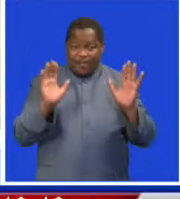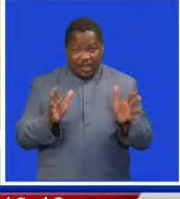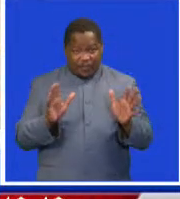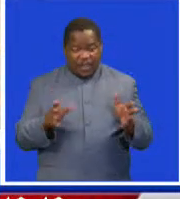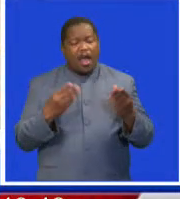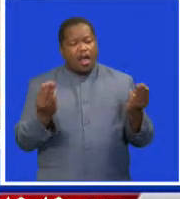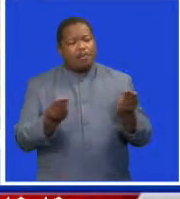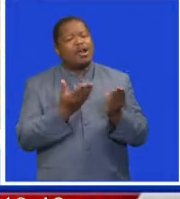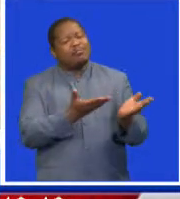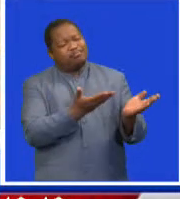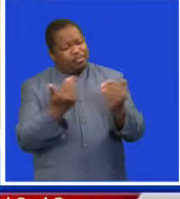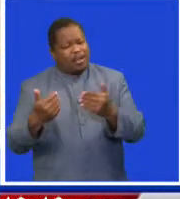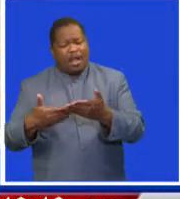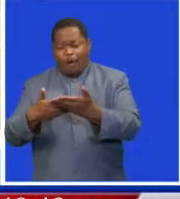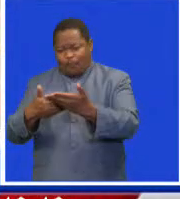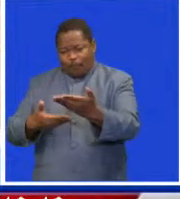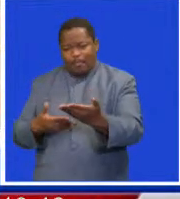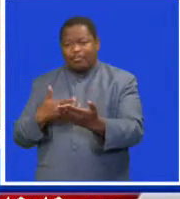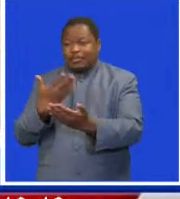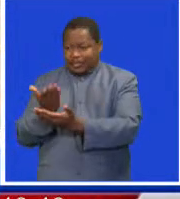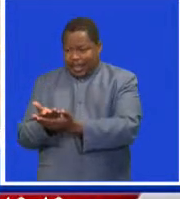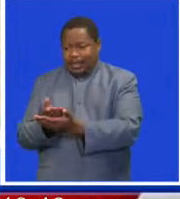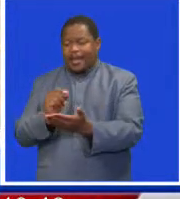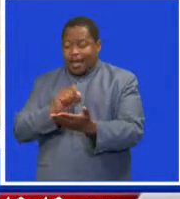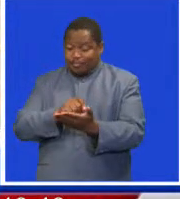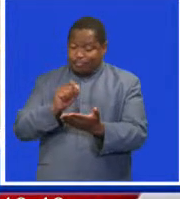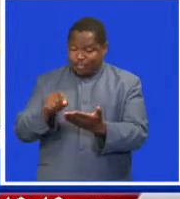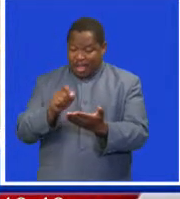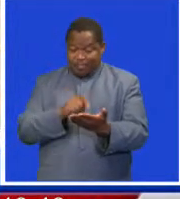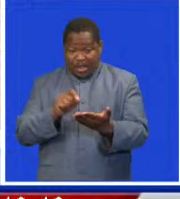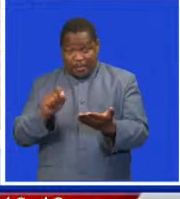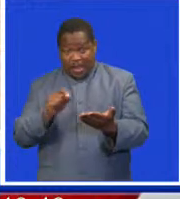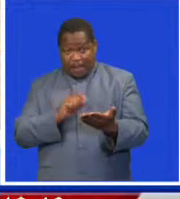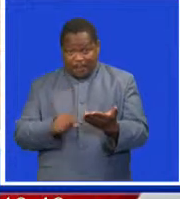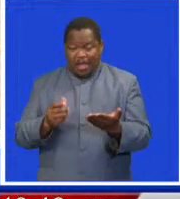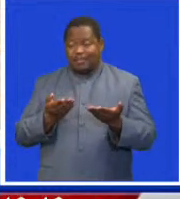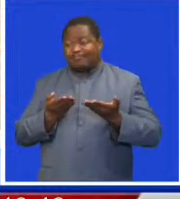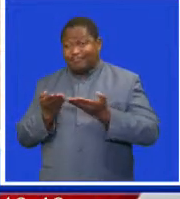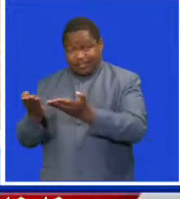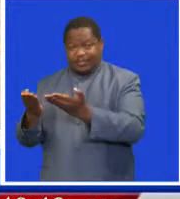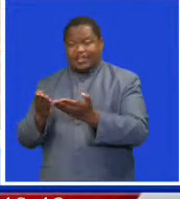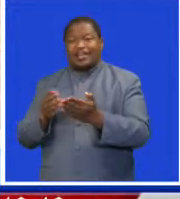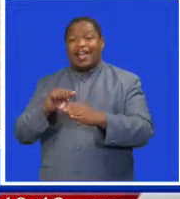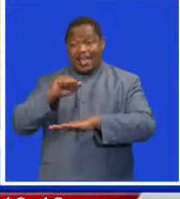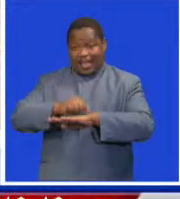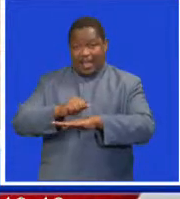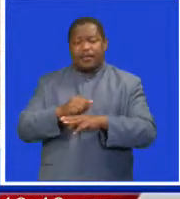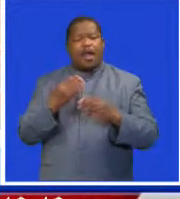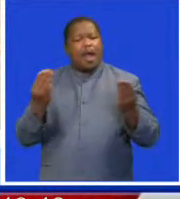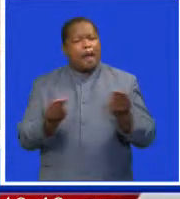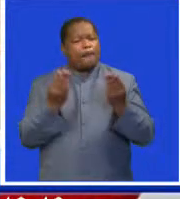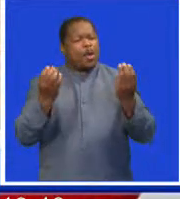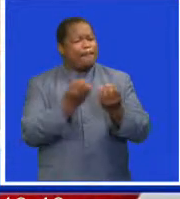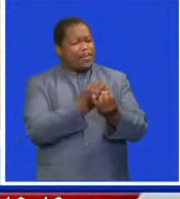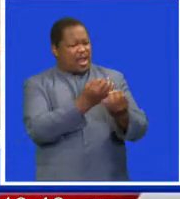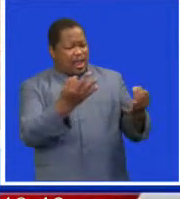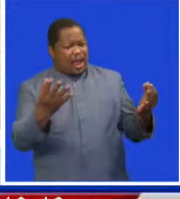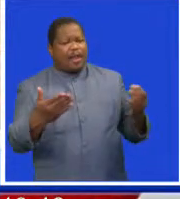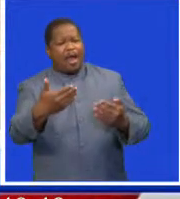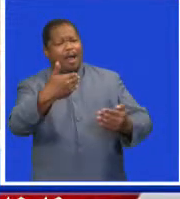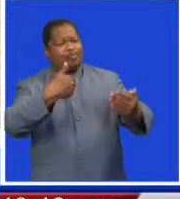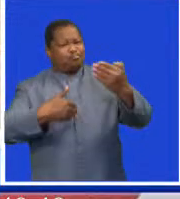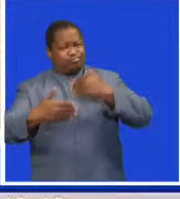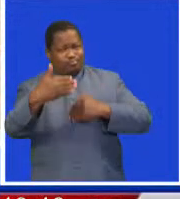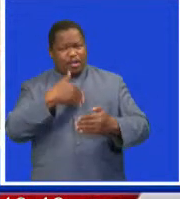mningi kakhulu eMaswatini njengoba namanje kusekhona la labasawathatha la maform latholakala la office lethu, noma